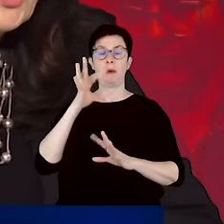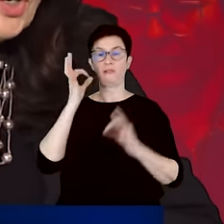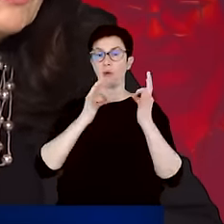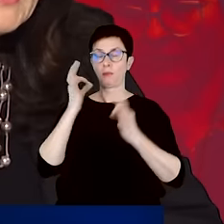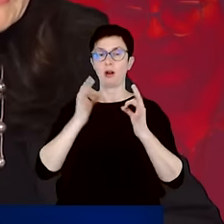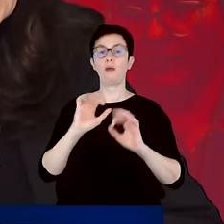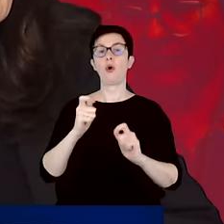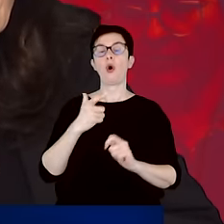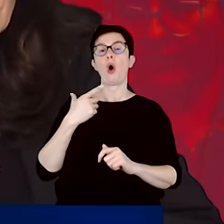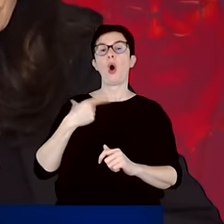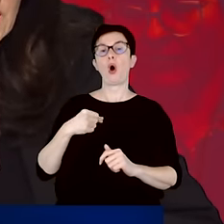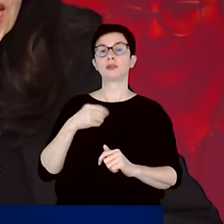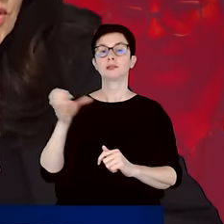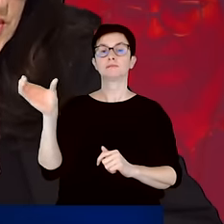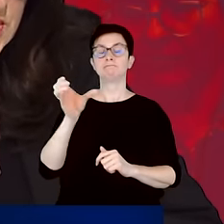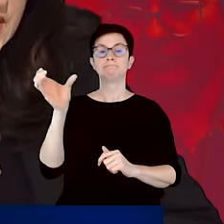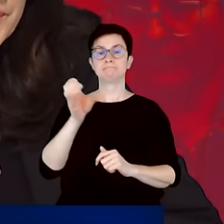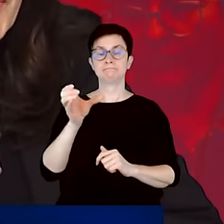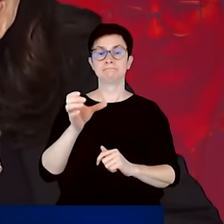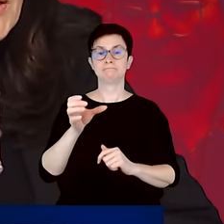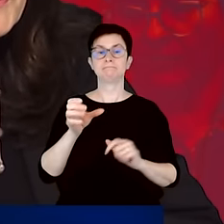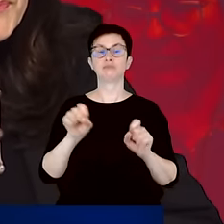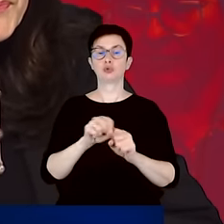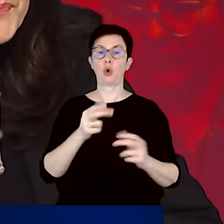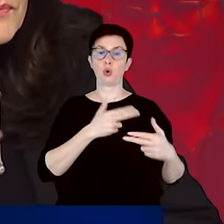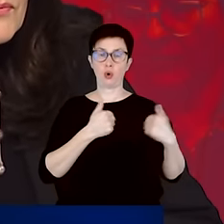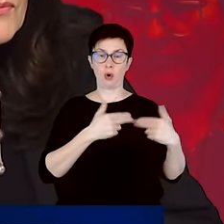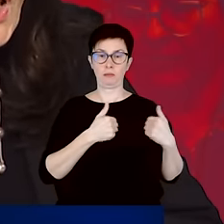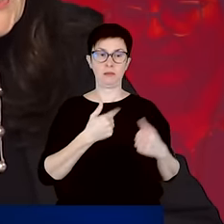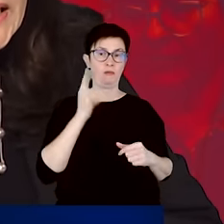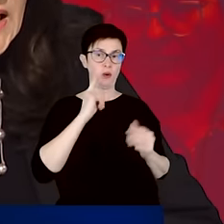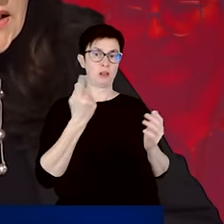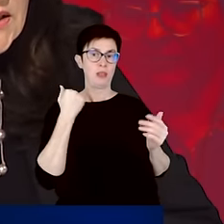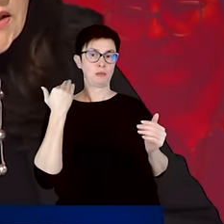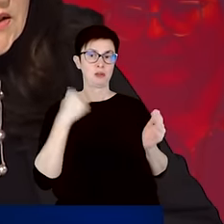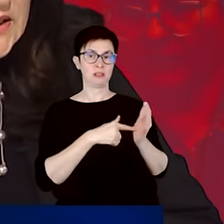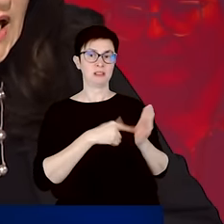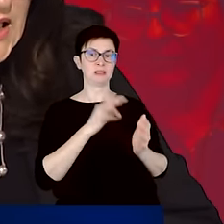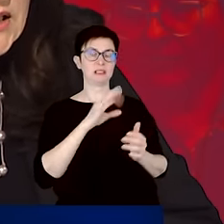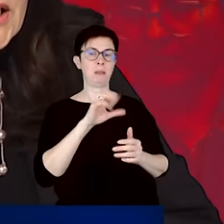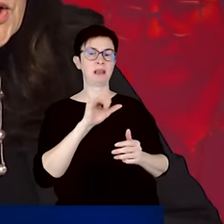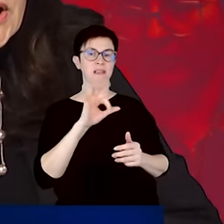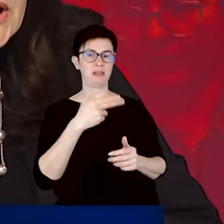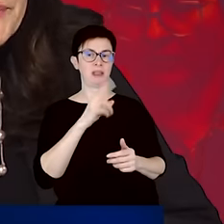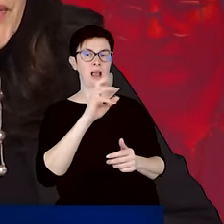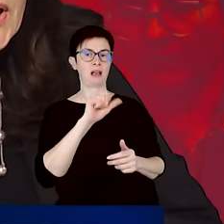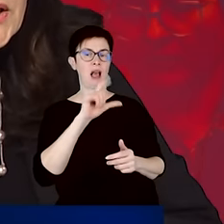które ktokolwiek chce delegować do danej komisji. No na przykład przed chwilą był pan poseł Sebastian Kaleta, czym on tak jest